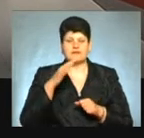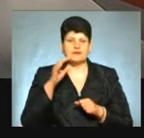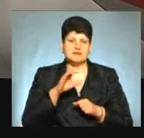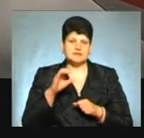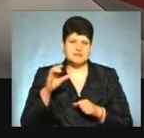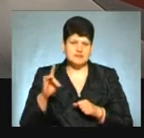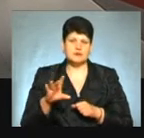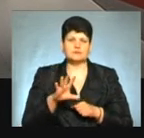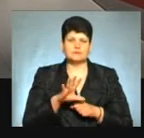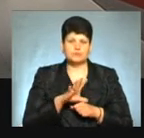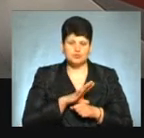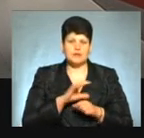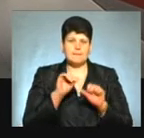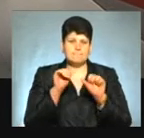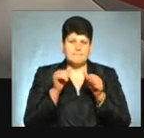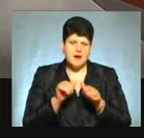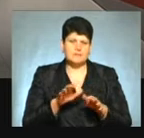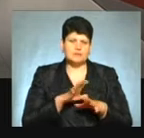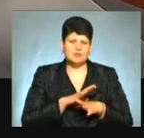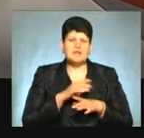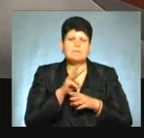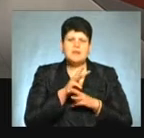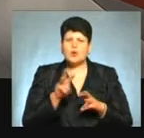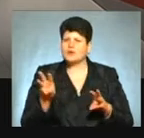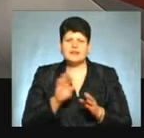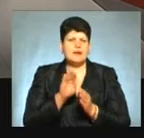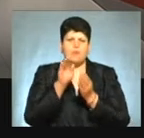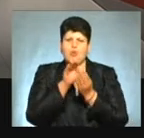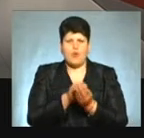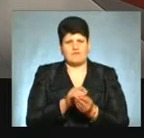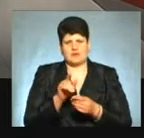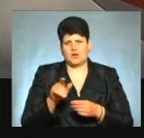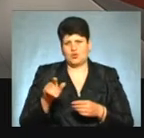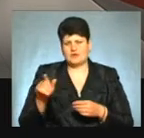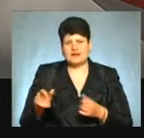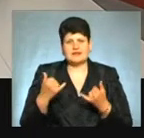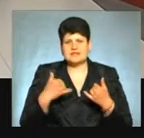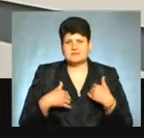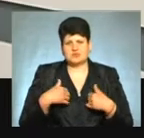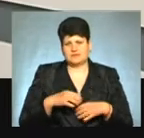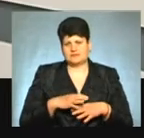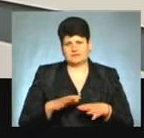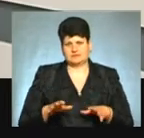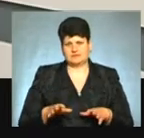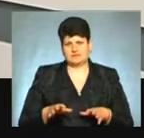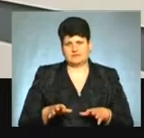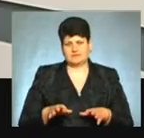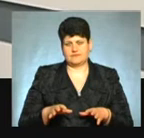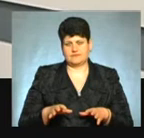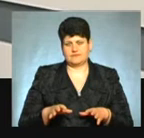і в Росії було. Були пам'ятники, і були мільйони непохованих людей, яких ніхто не спішив ховати, як тоді, так і зараз. Давайте все